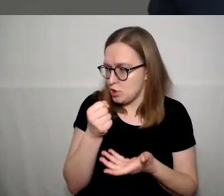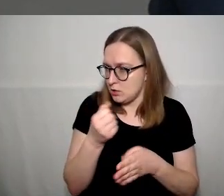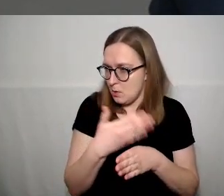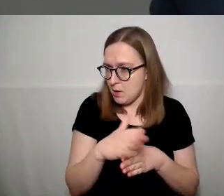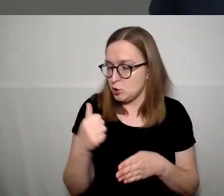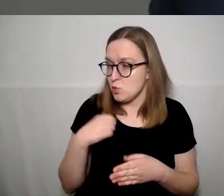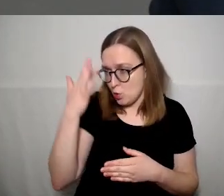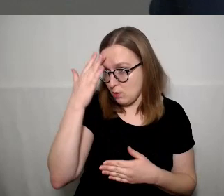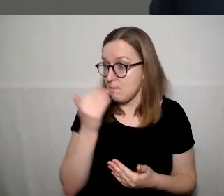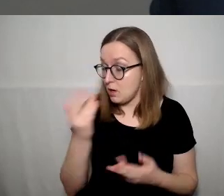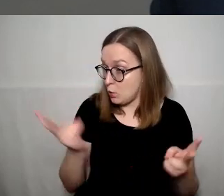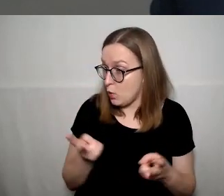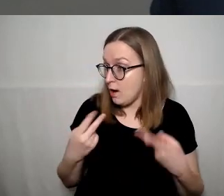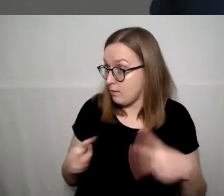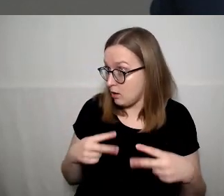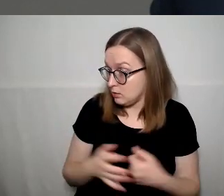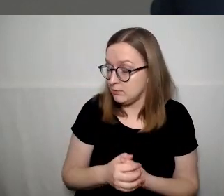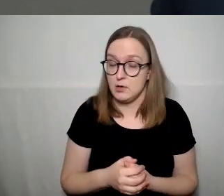ne?